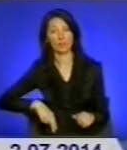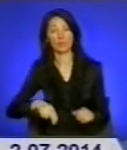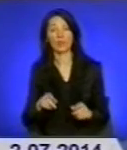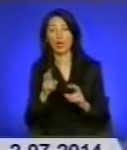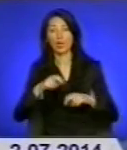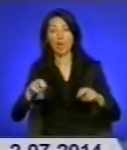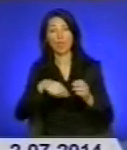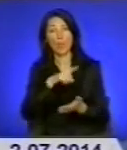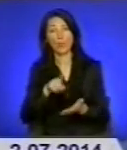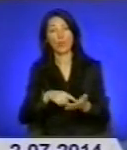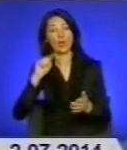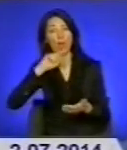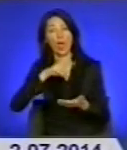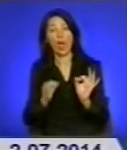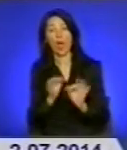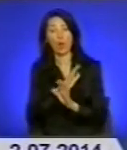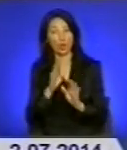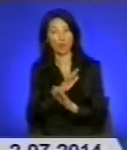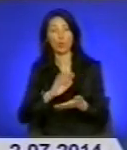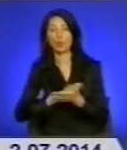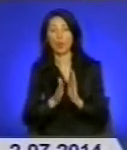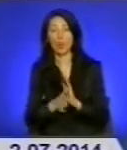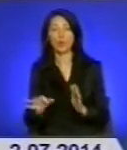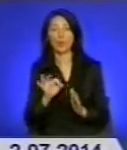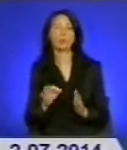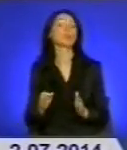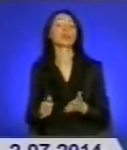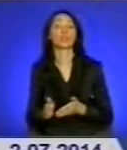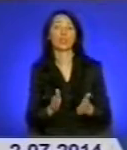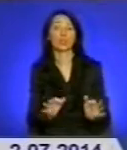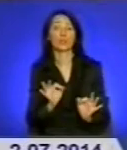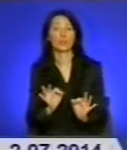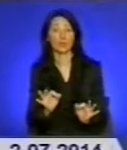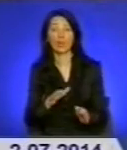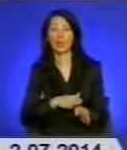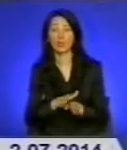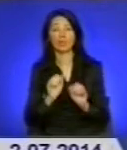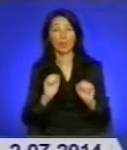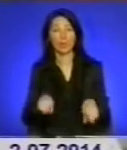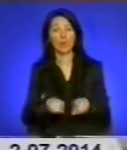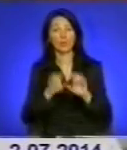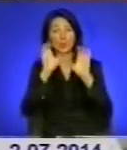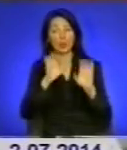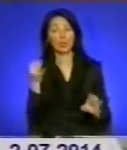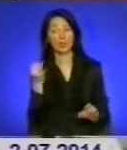питання Про екологічну ситуацію в області та шляхи її стабілізації про реалізацію прав та законних інтересів дітей